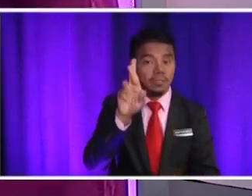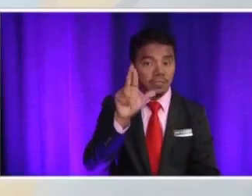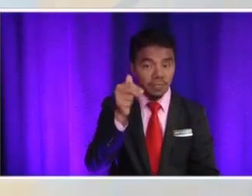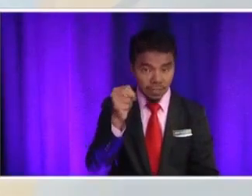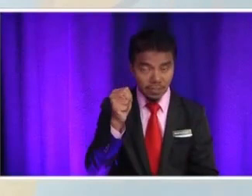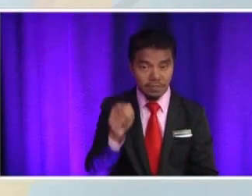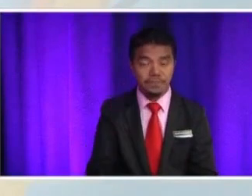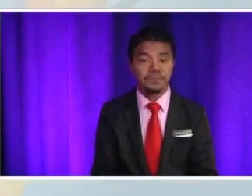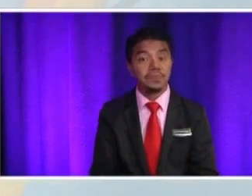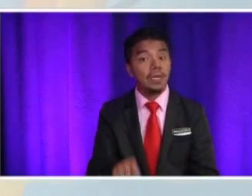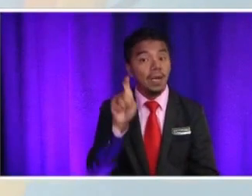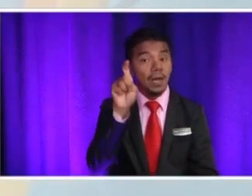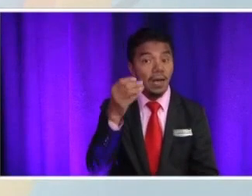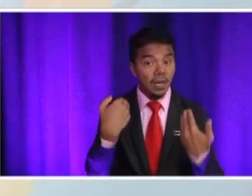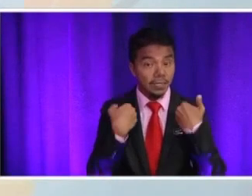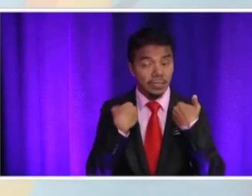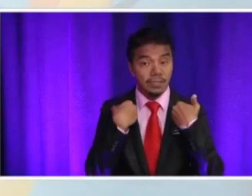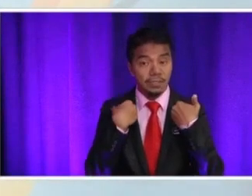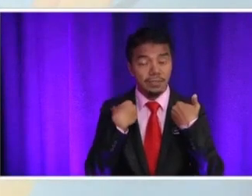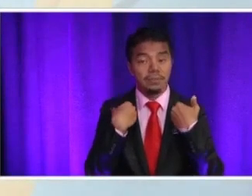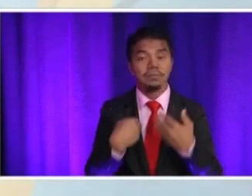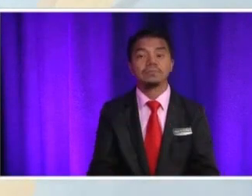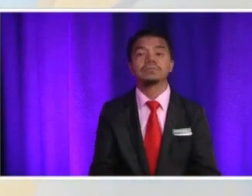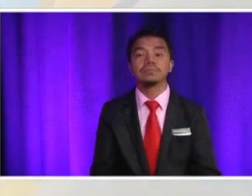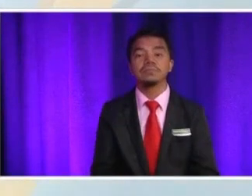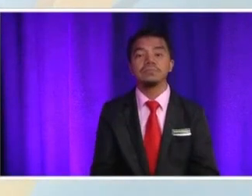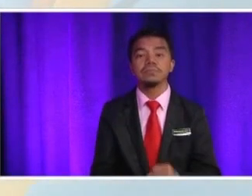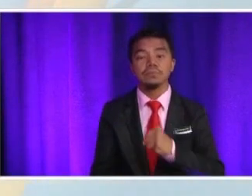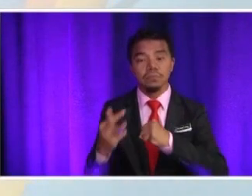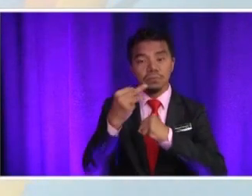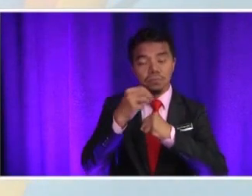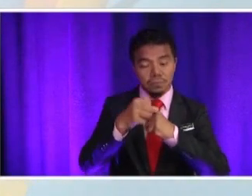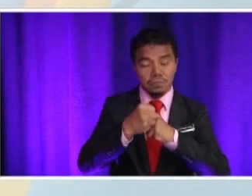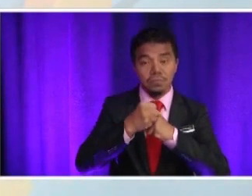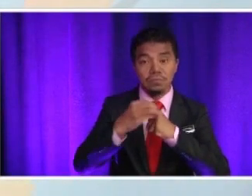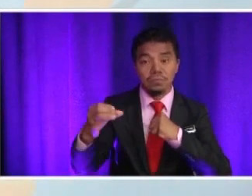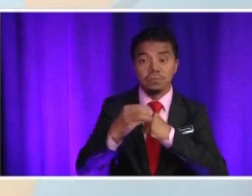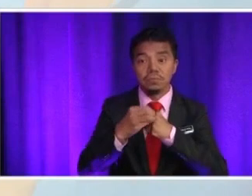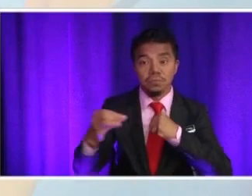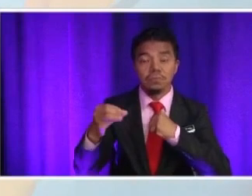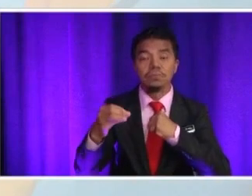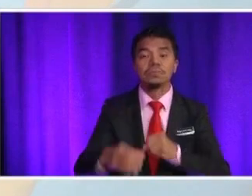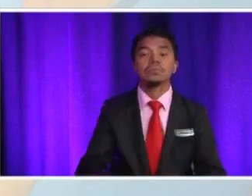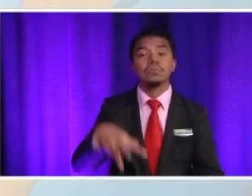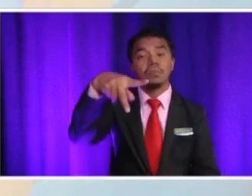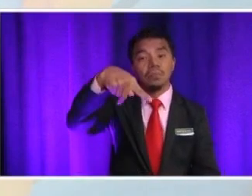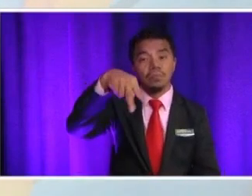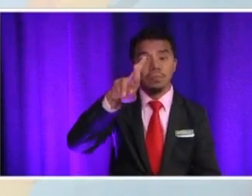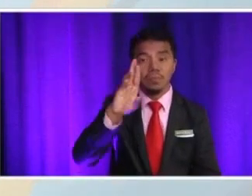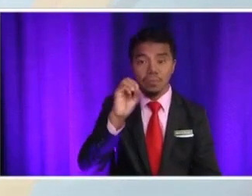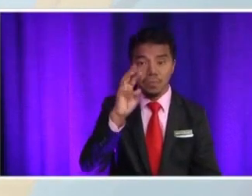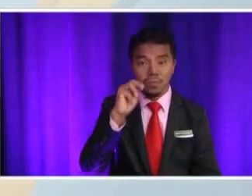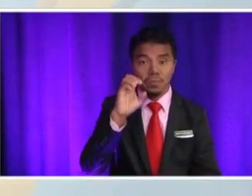lah, promosi untuk menyampaikan kepada pengguna bahawa produk ini atau perkhidmatan ini sedang ada